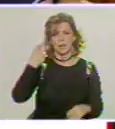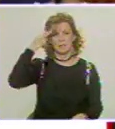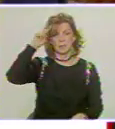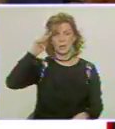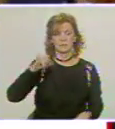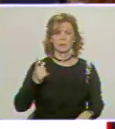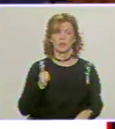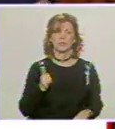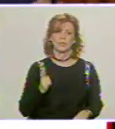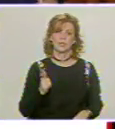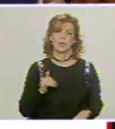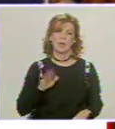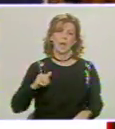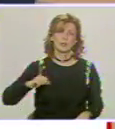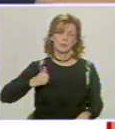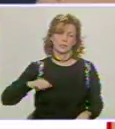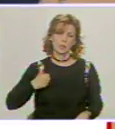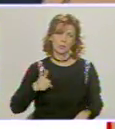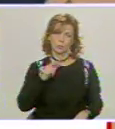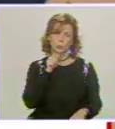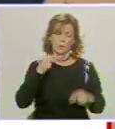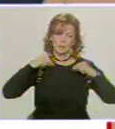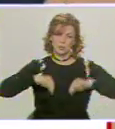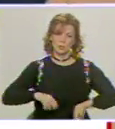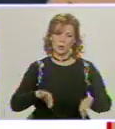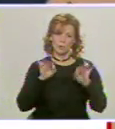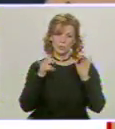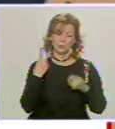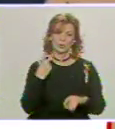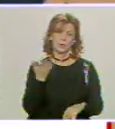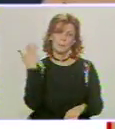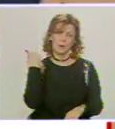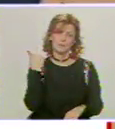și la nivelul structurii de tineret, unde președinții au fost aleși 2 foști consilieri locale ai PNL.